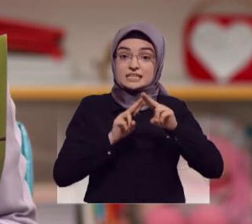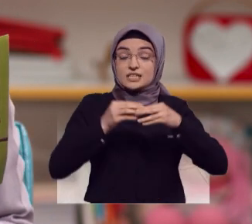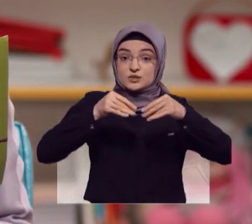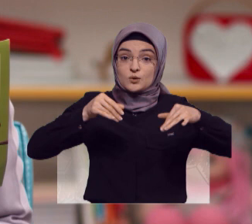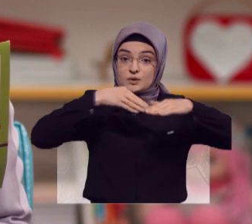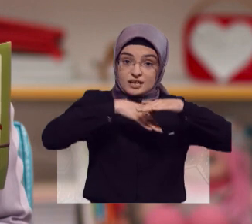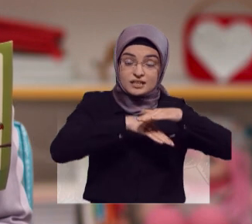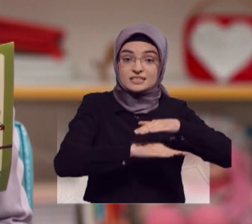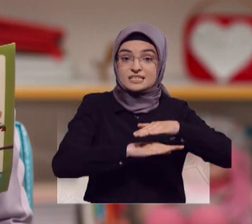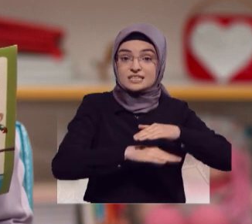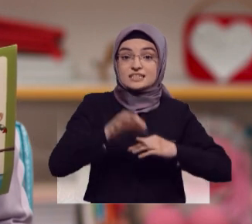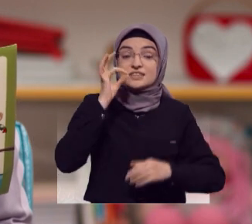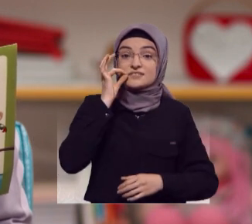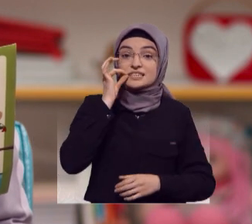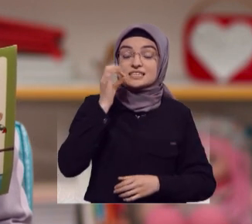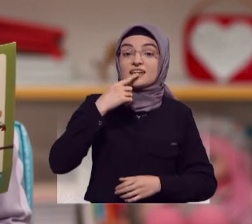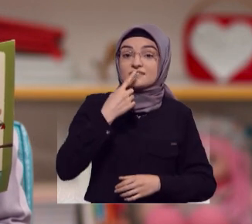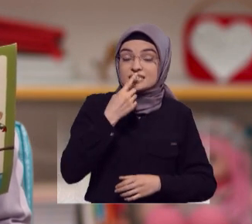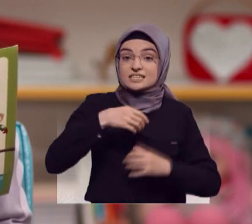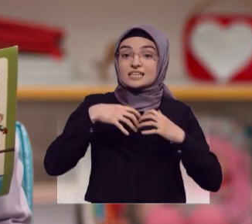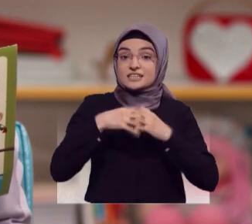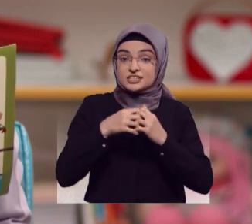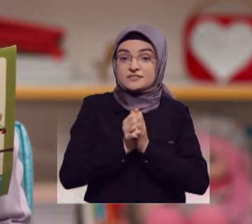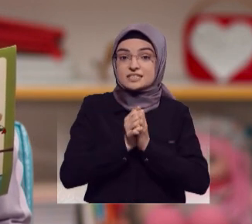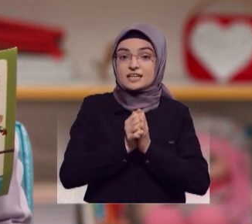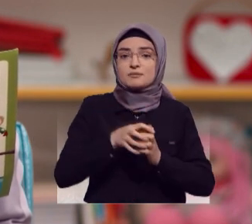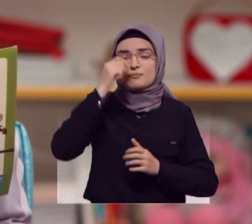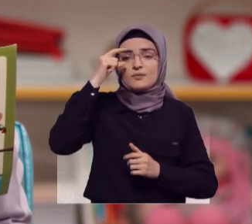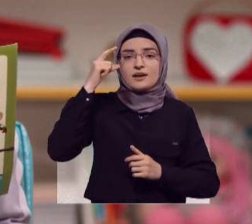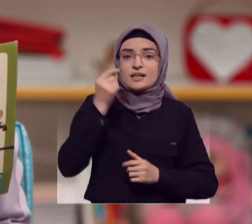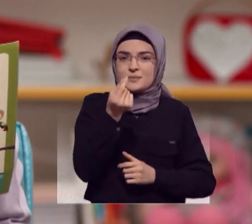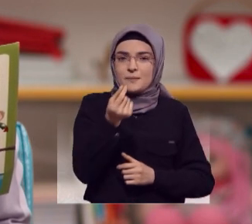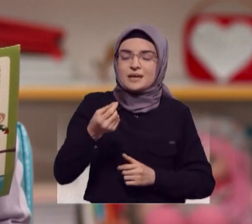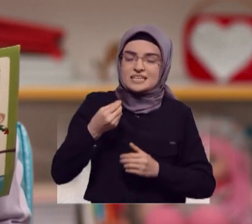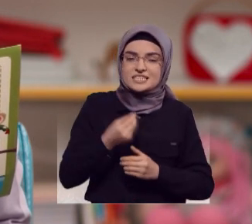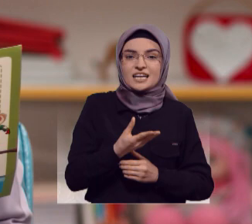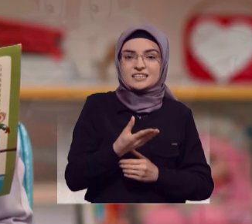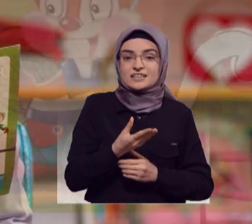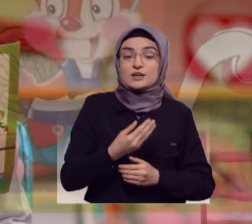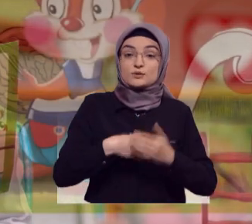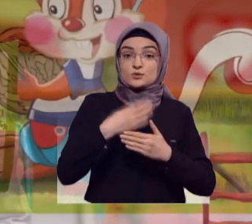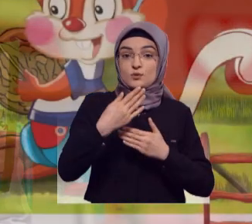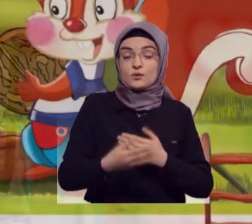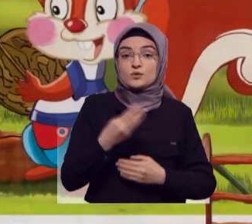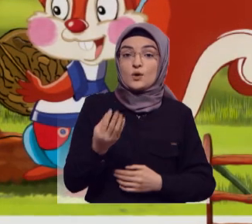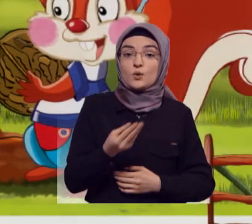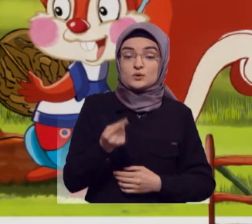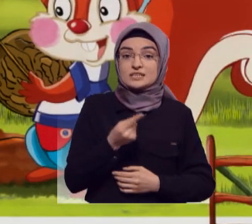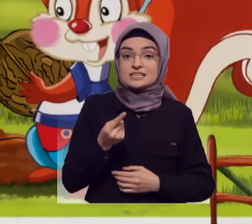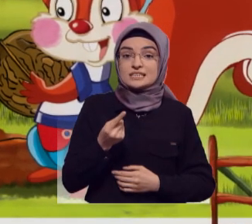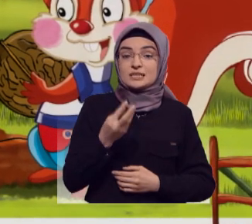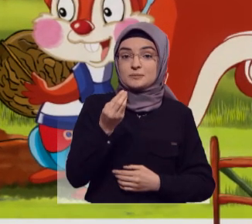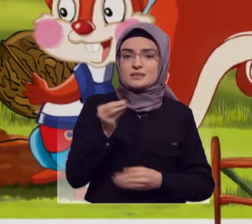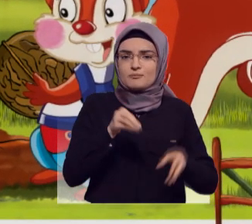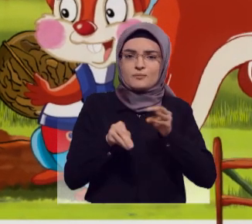Kıtır'ın toprağın altına sakladığı fındıktan, fıstıktan, cevizden, bademden biraz çıkardılar. Sonra da onları güzelce